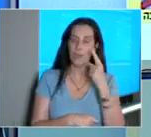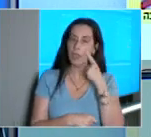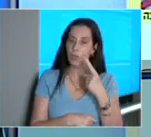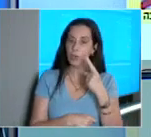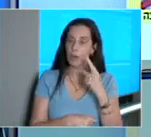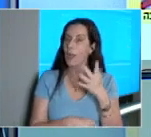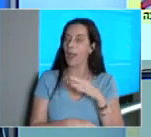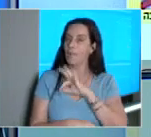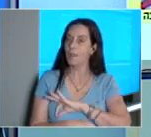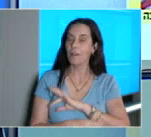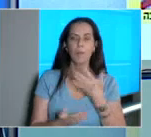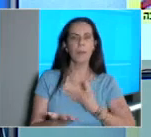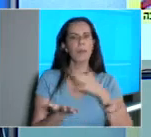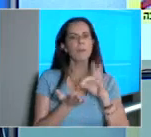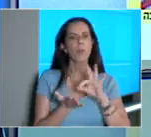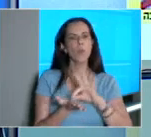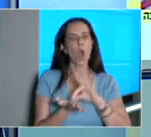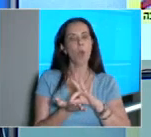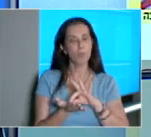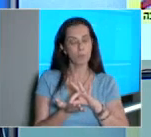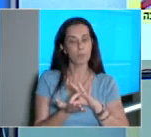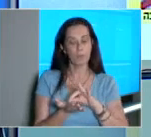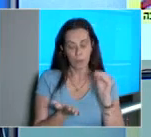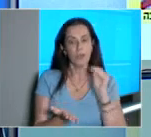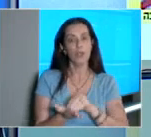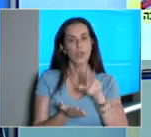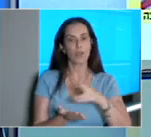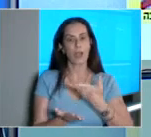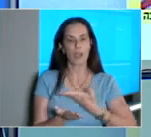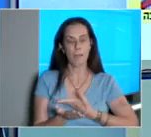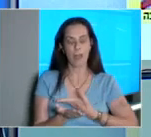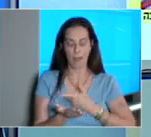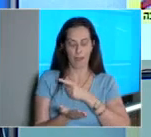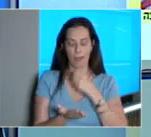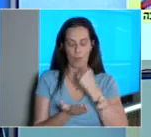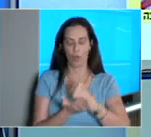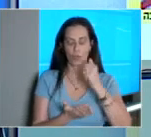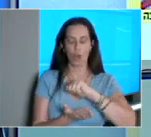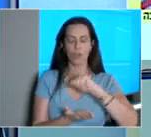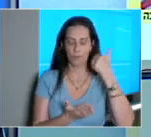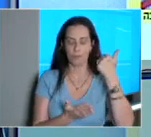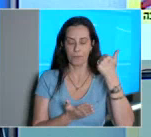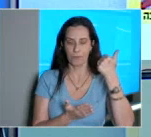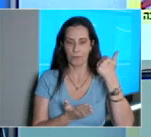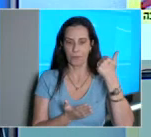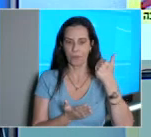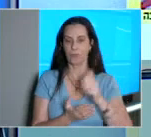לב, הבונוס, הנקודות יוקרו כשאותם סטודנטים, שאותם אנשים שהשתתפו